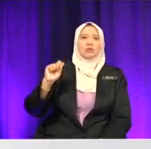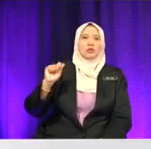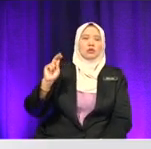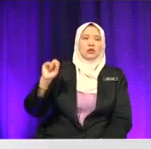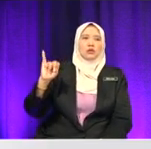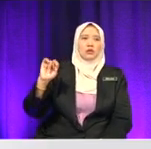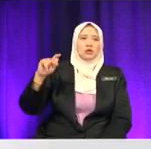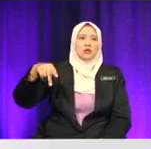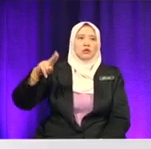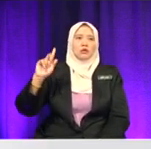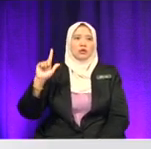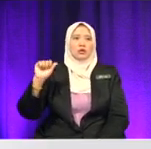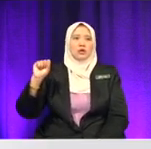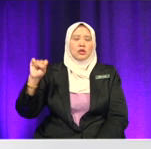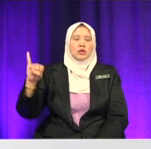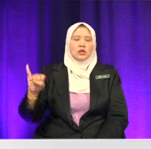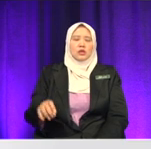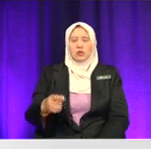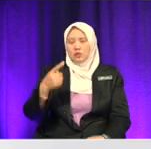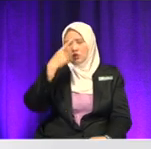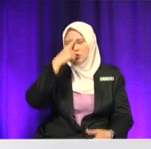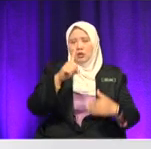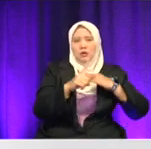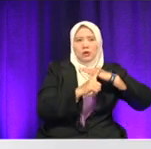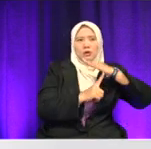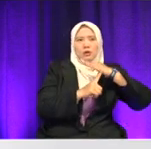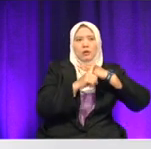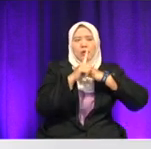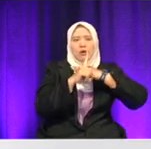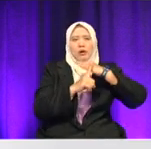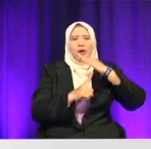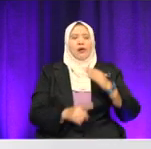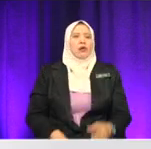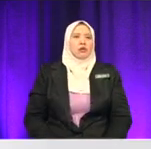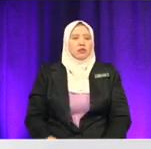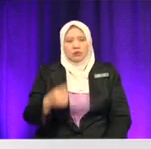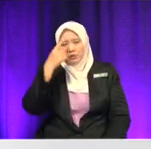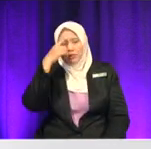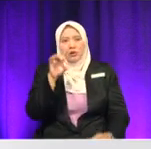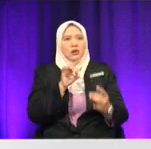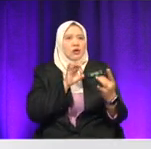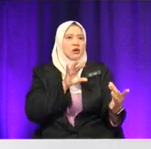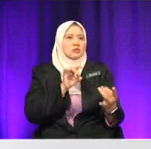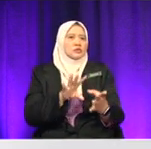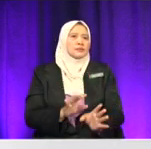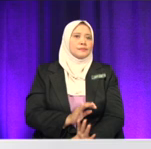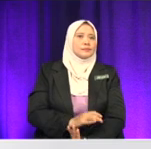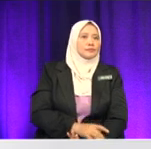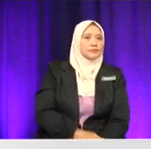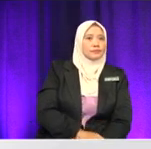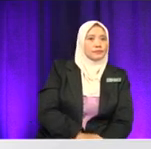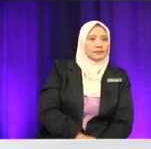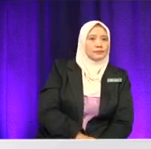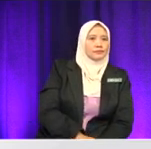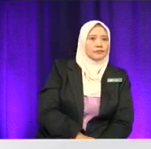Okey. Seterusnya untuk pemboleh ubah bergerak balas, saya letak keadaan bubur nitrin selepas 3 hari. Okey, bagus. Okey, Haziq. Haziq dapat jawapan